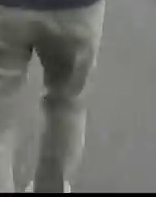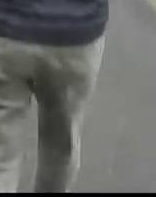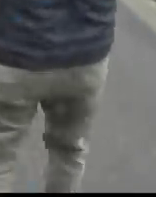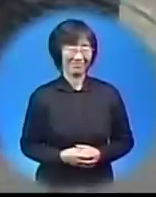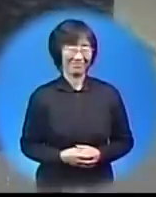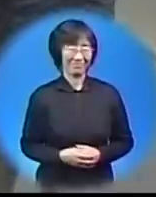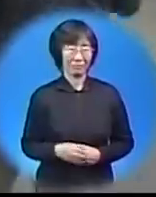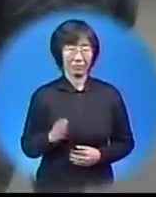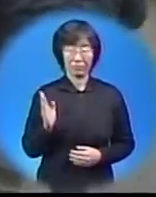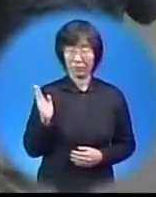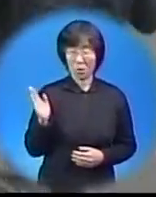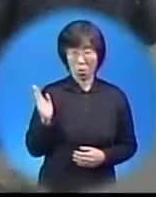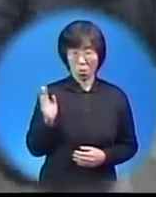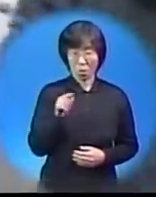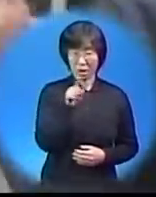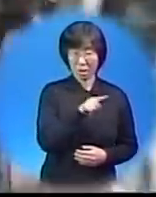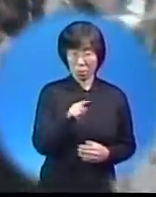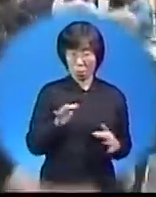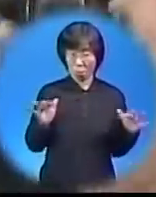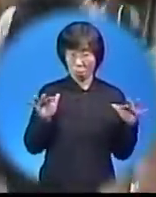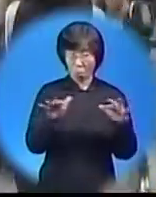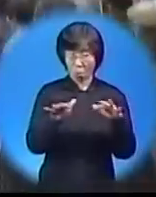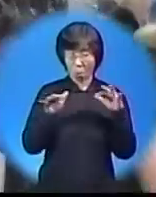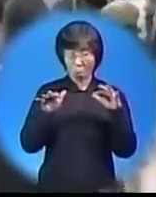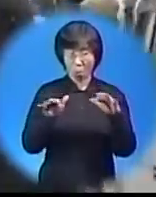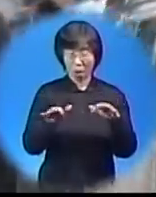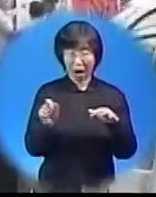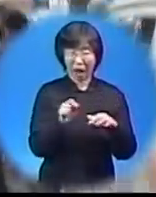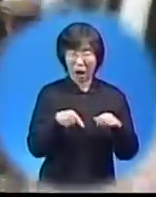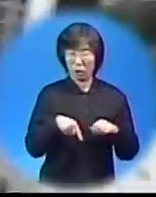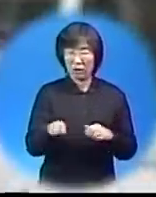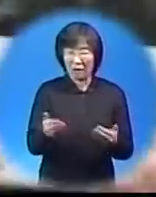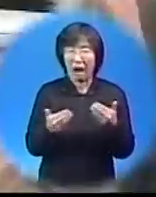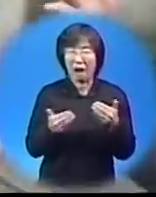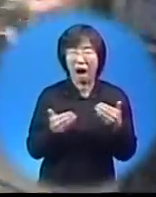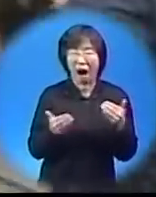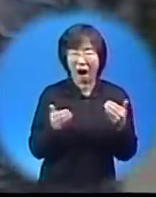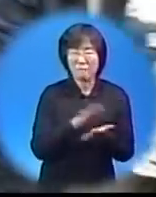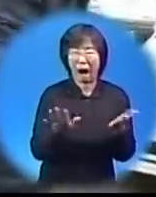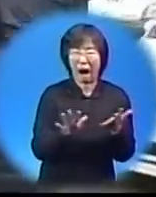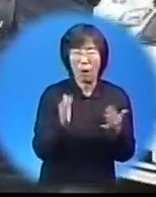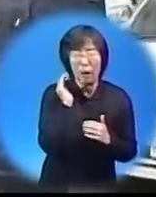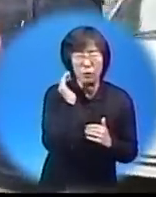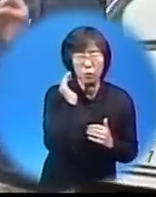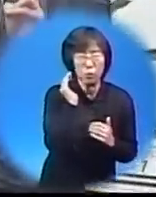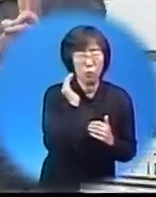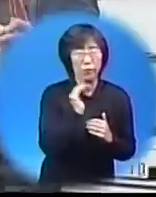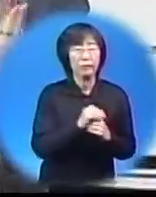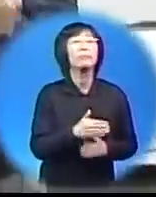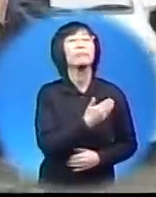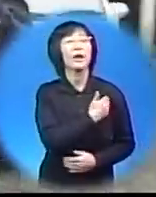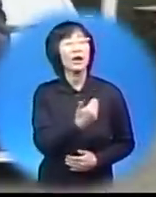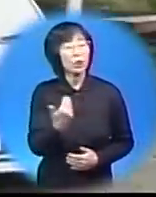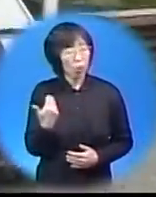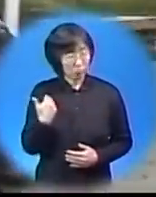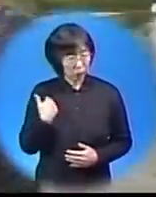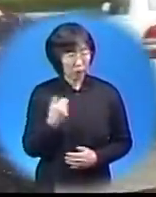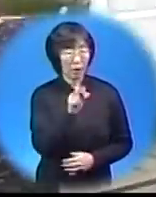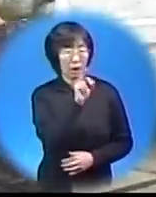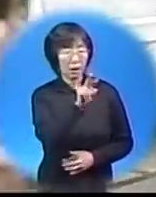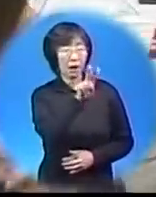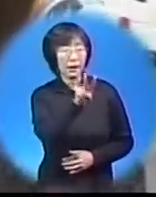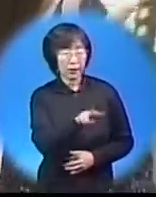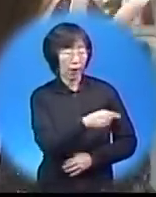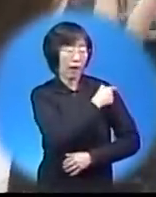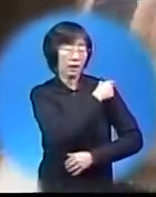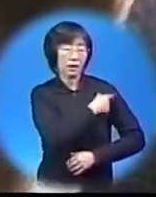ょう。山下さん、はい、すごい人が集まってますよ。早く行かないと売り切れちゃいます。 大丈夫です。カニの競りは資格を